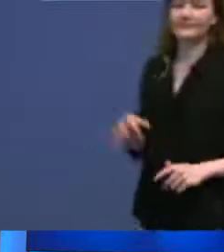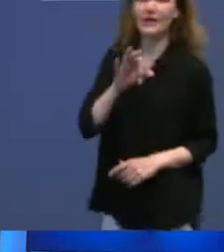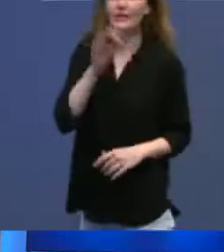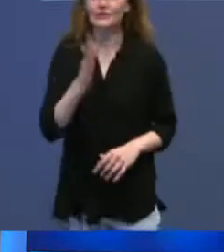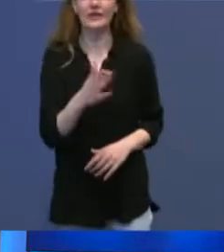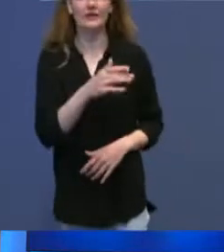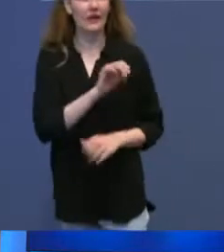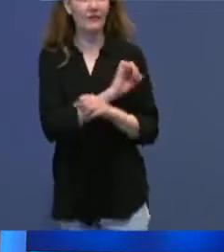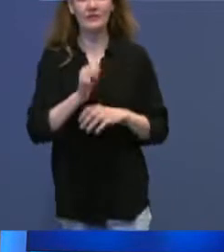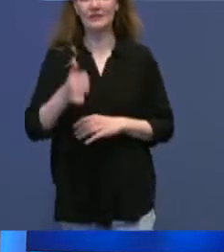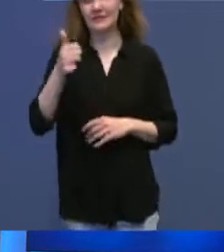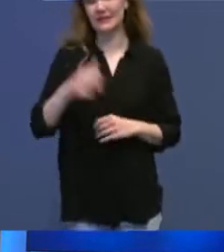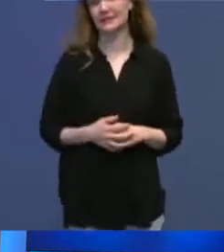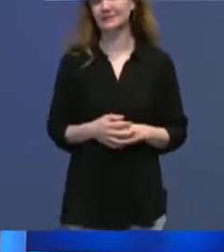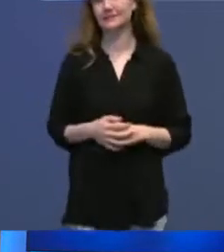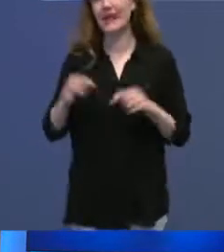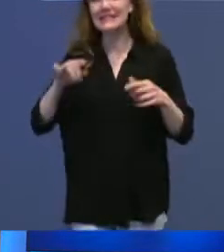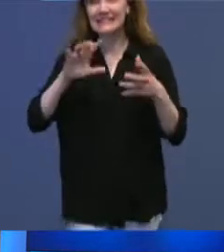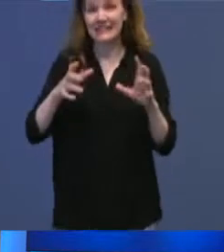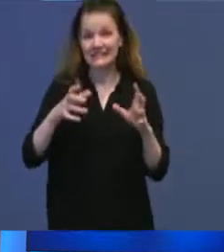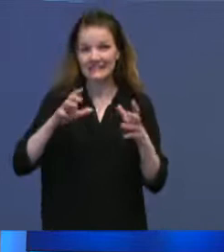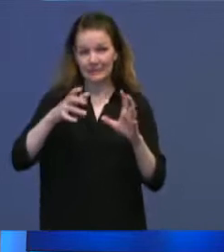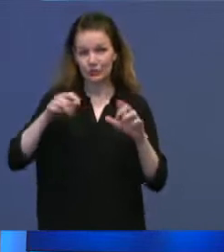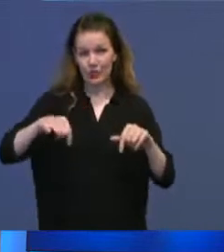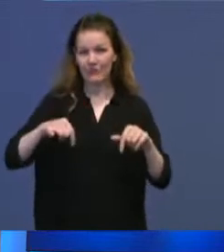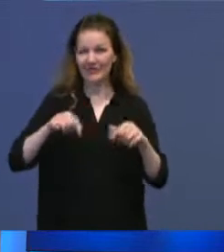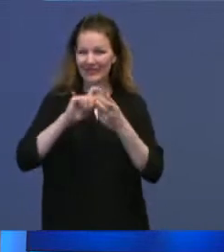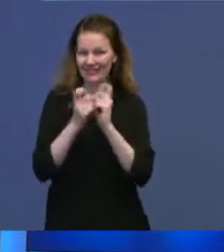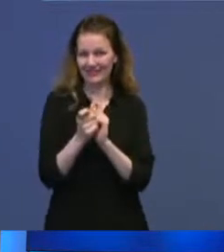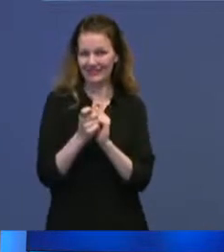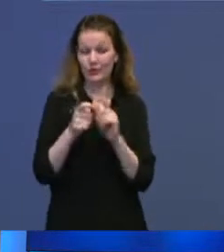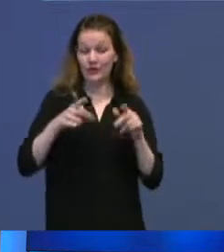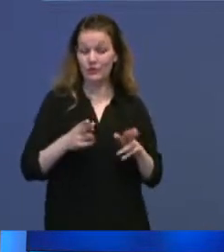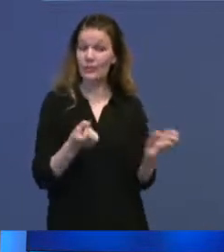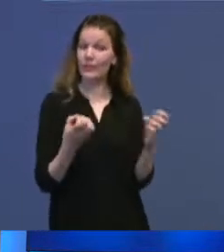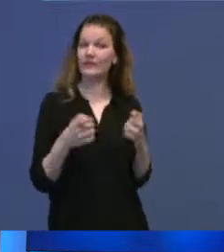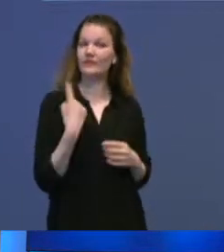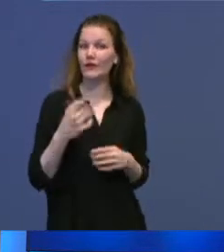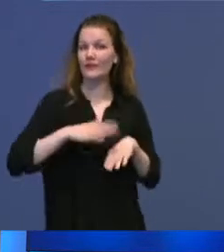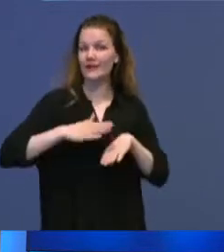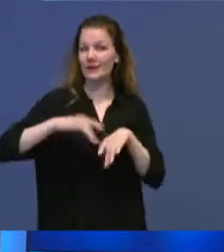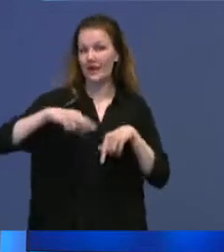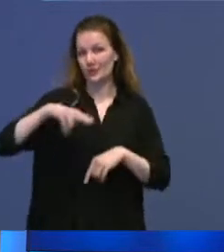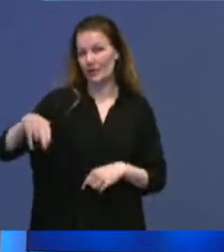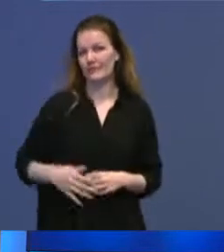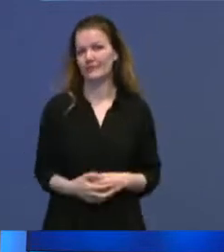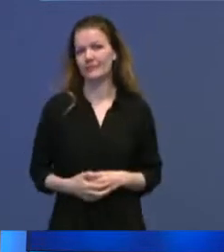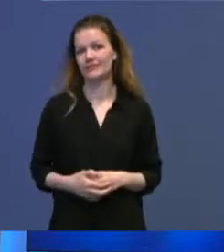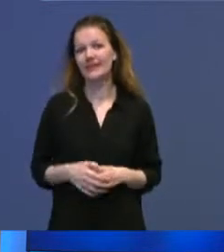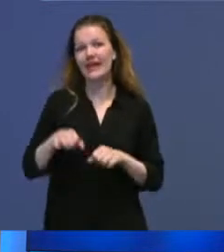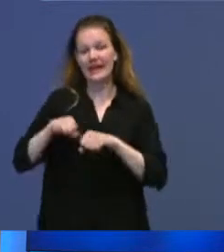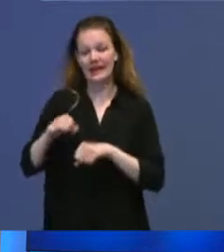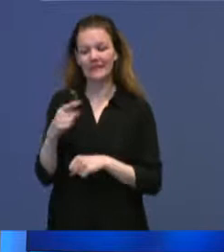Sikkerhetssituasjonen i Europa er endret, og det stiller nye krav til beredskapen også i Norge. Regjeringen vil